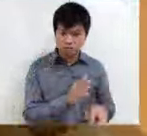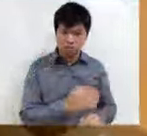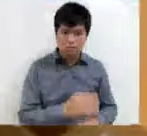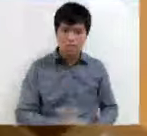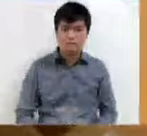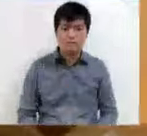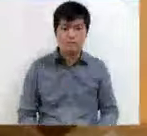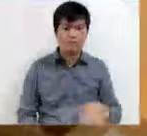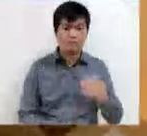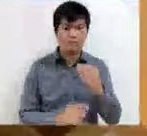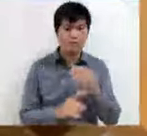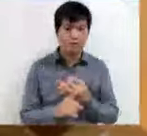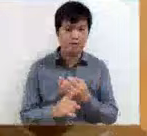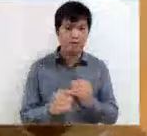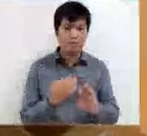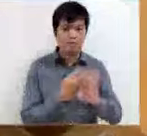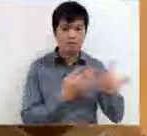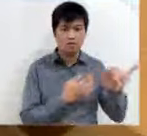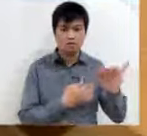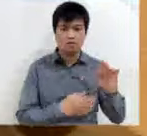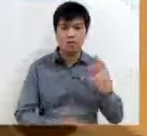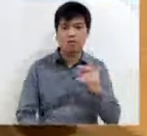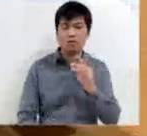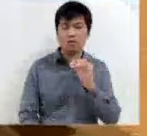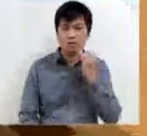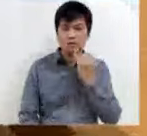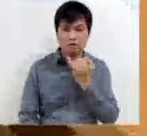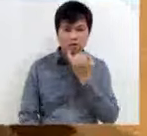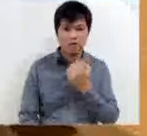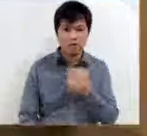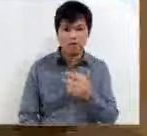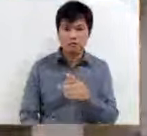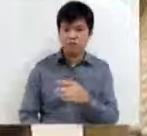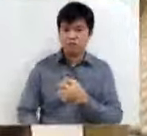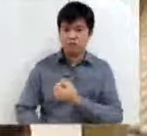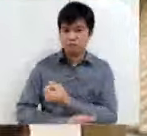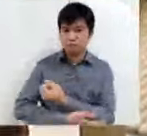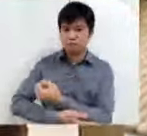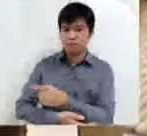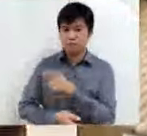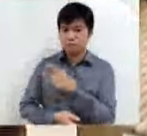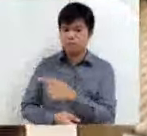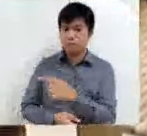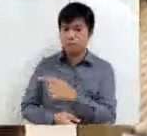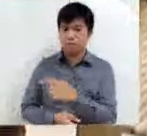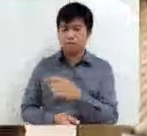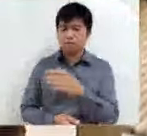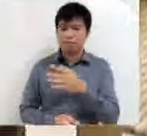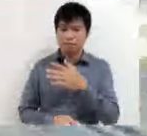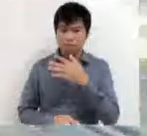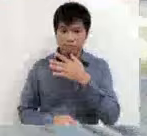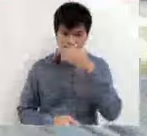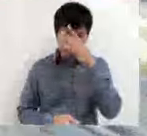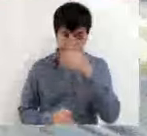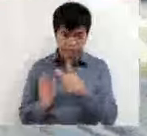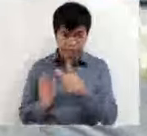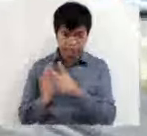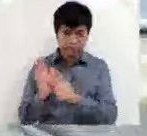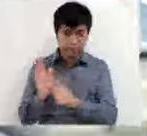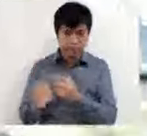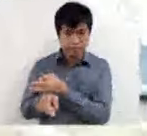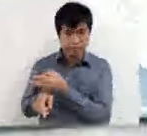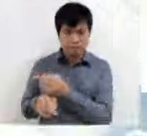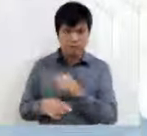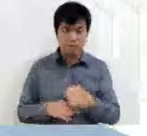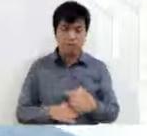Israel. May iwan muna umano ang kanilang anak sa pangangalaga ng kanyang biyanan. Siniguro naman ng Philippine Embassy rito sa Tel Aviv na